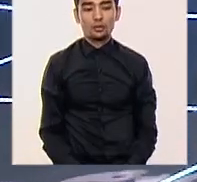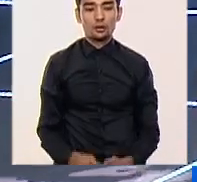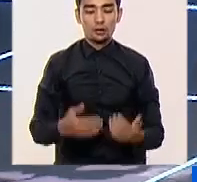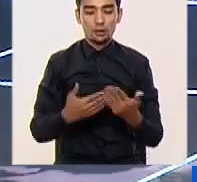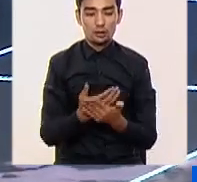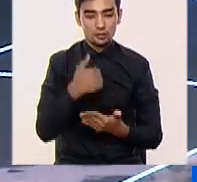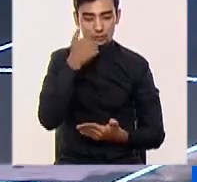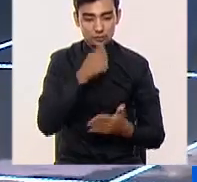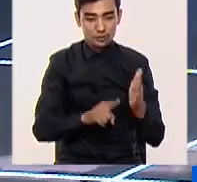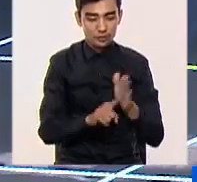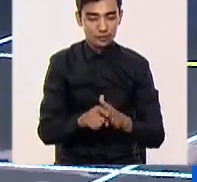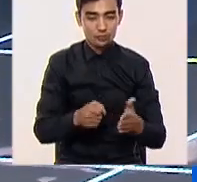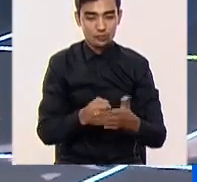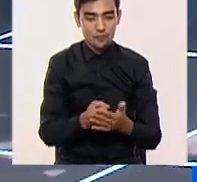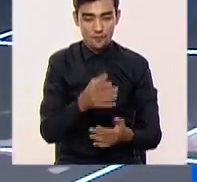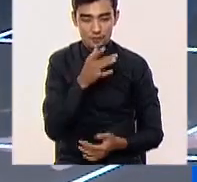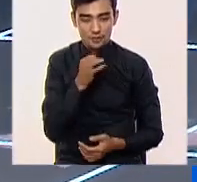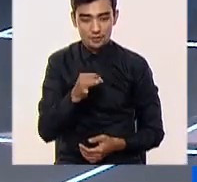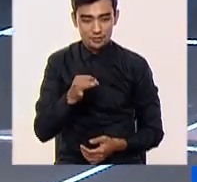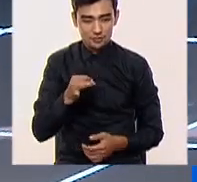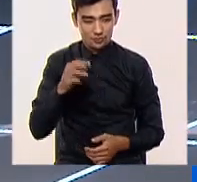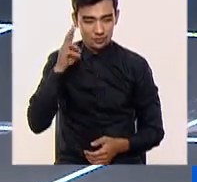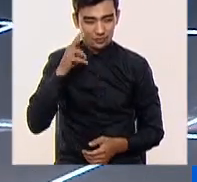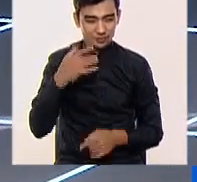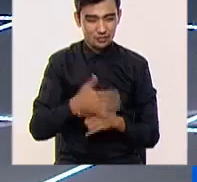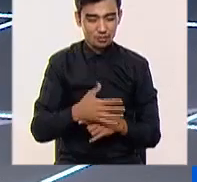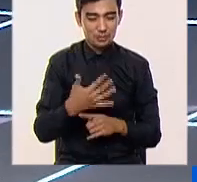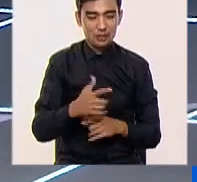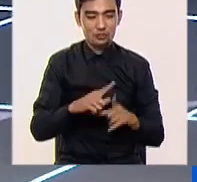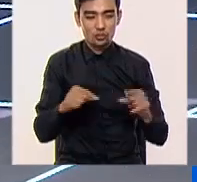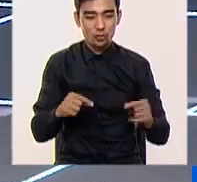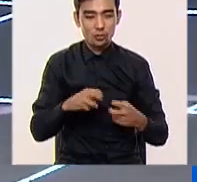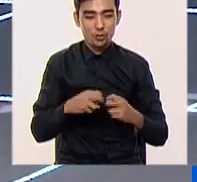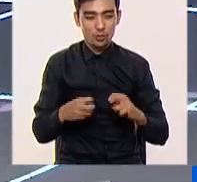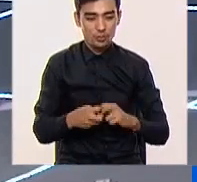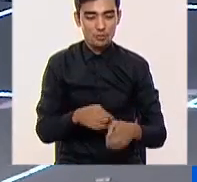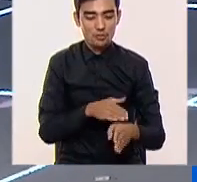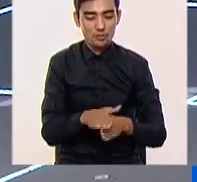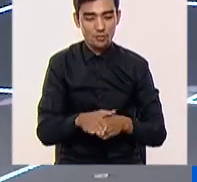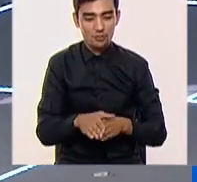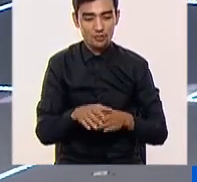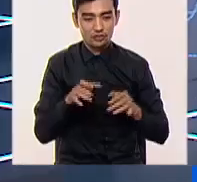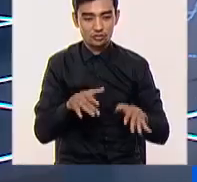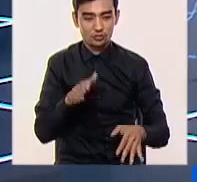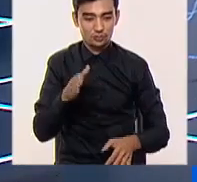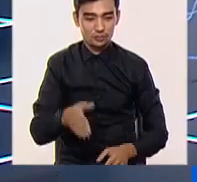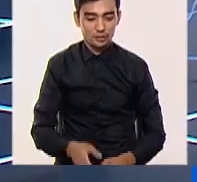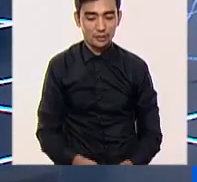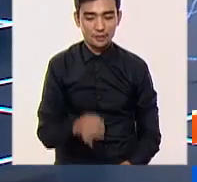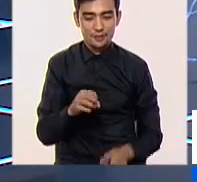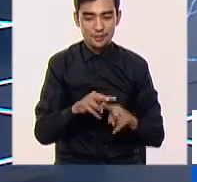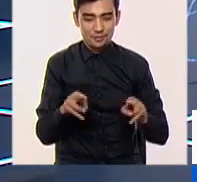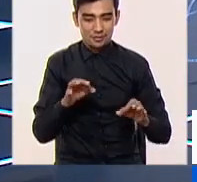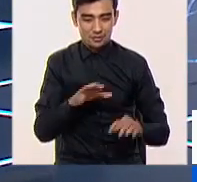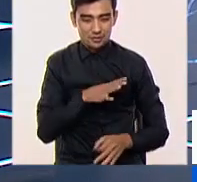Жаңа оқу жылы басталғанға дейін әжетханасы даладағы 50 мектептің мәселесін толық шешеміз. Осылай деп